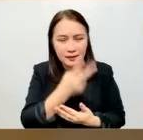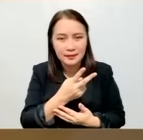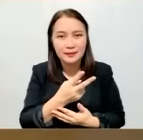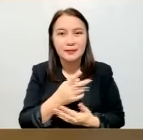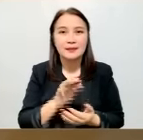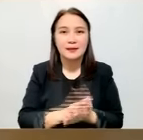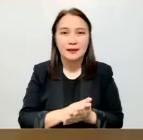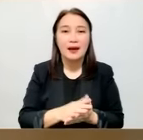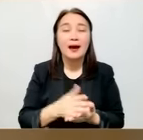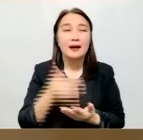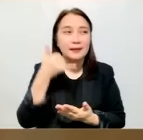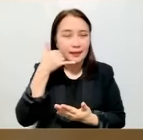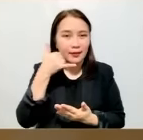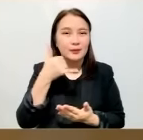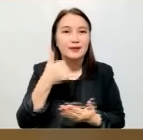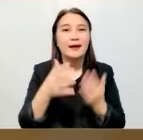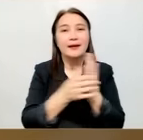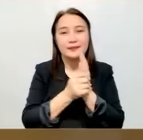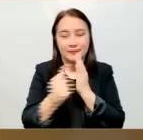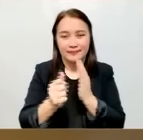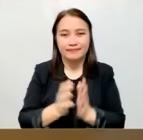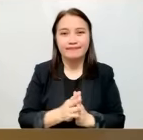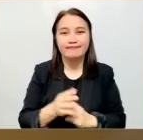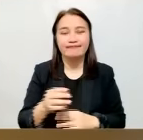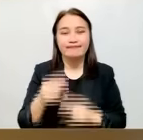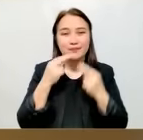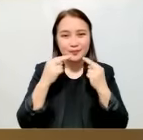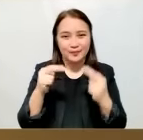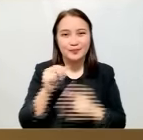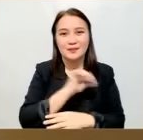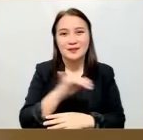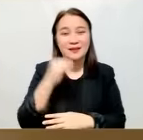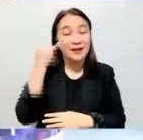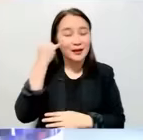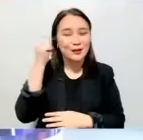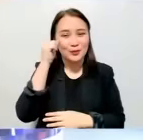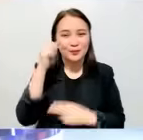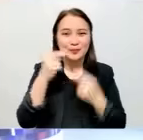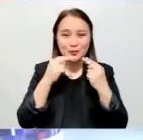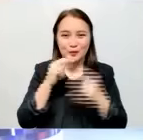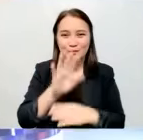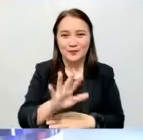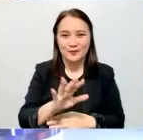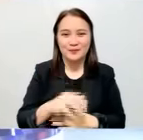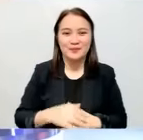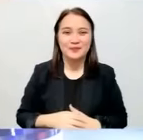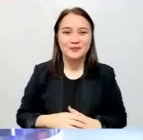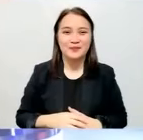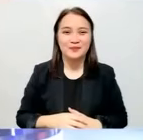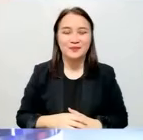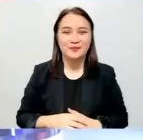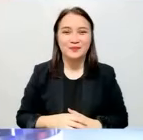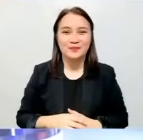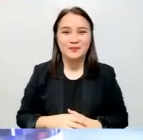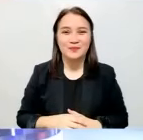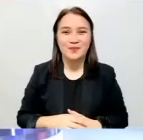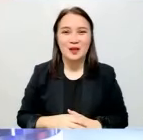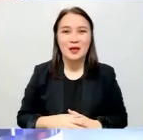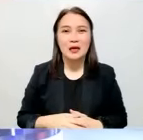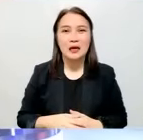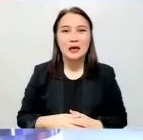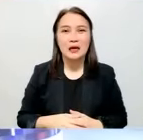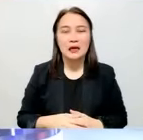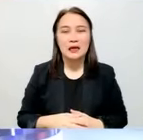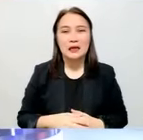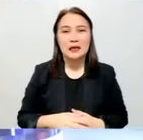eksperto. Nagbabalita mula sa frontline, John Arua, News 5. Nabuo ang mga paninda ng ilang tindahan sa gilid